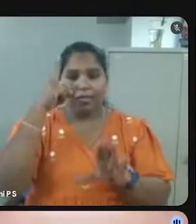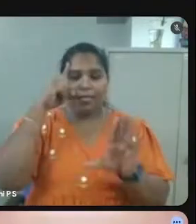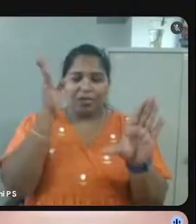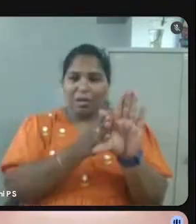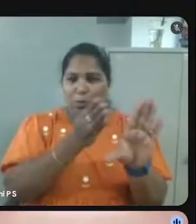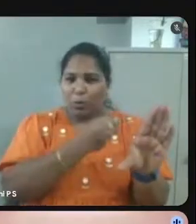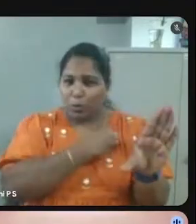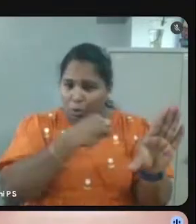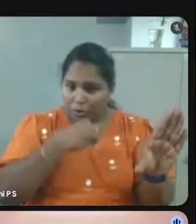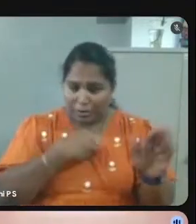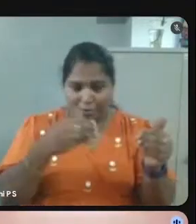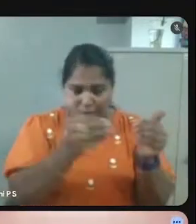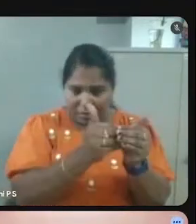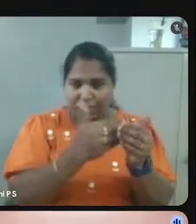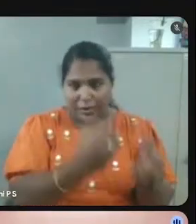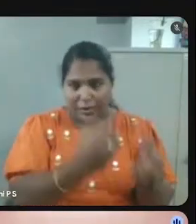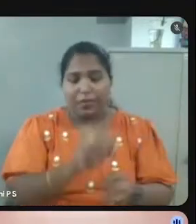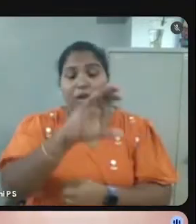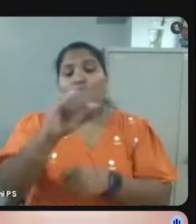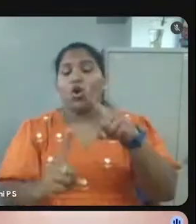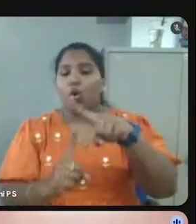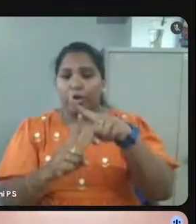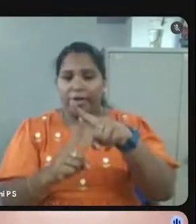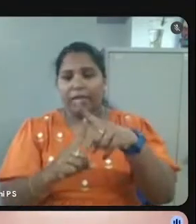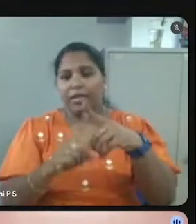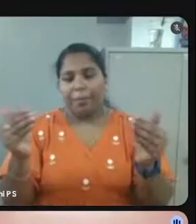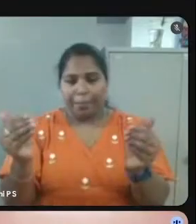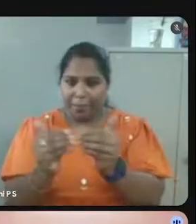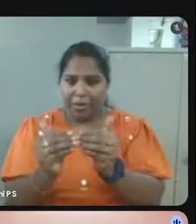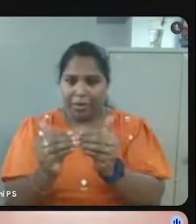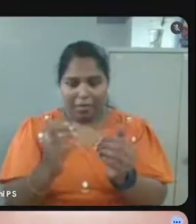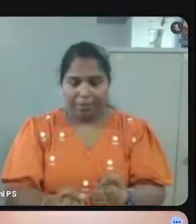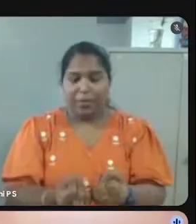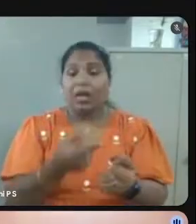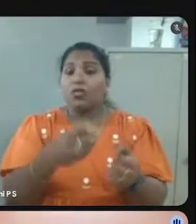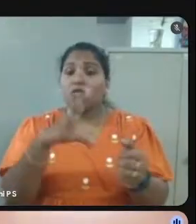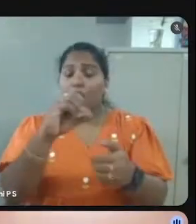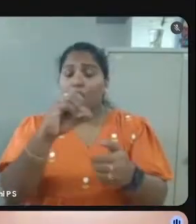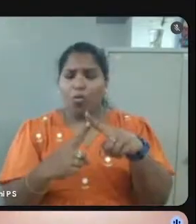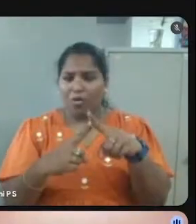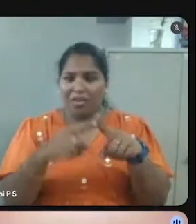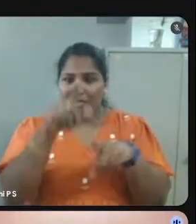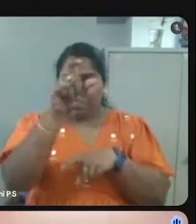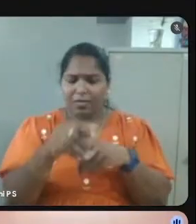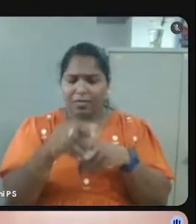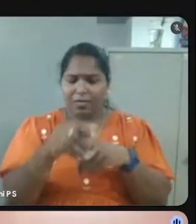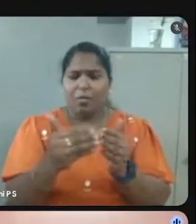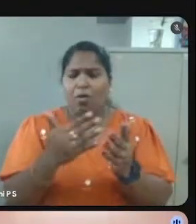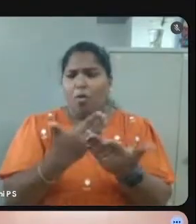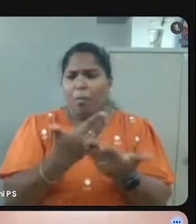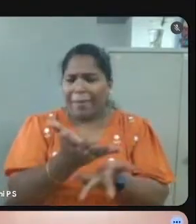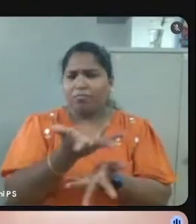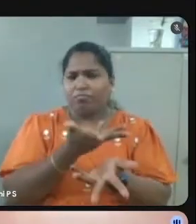ഇവിടെ ഓക്യുപേഷണൽ തെറപ്പിസ്റ്റ് നോക്കിയാലോ അവർ എല്ലാ കാര്യങ്ങളും ഒന്ന് വളരെ ഓക്യുപേഷണലി എല്ലായിട്ടും ഒന്ന് ശരി ചെയ്ത്